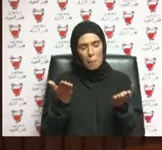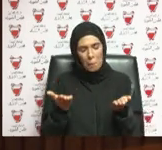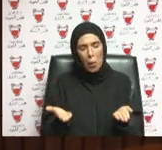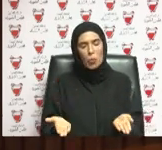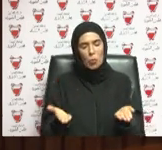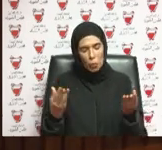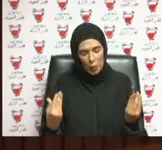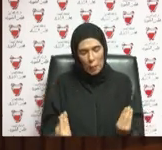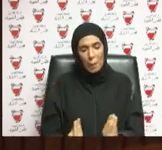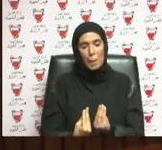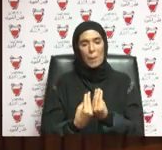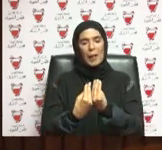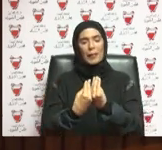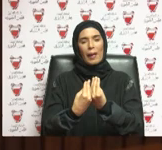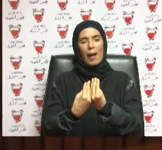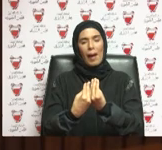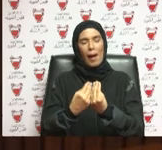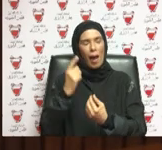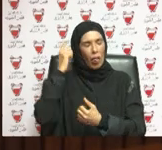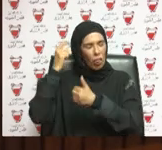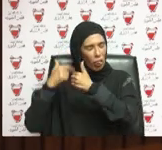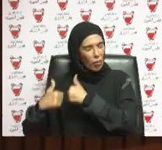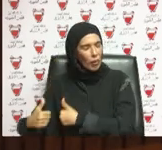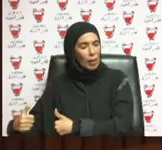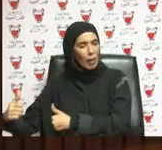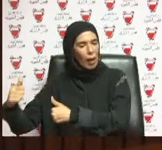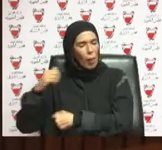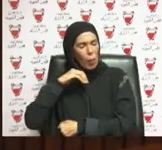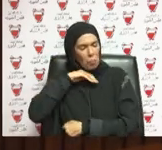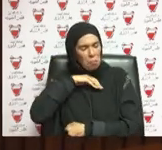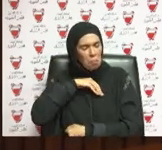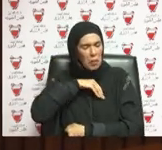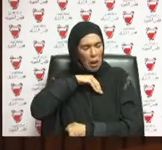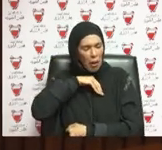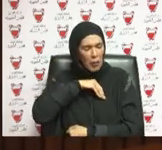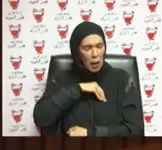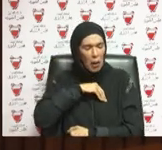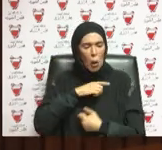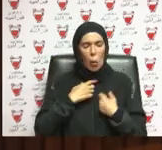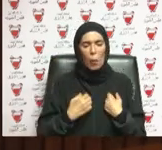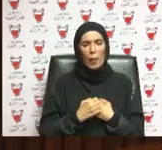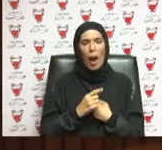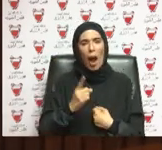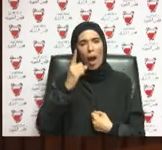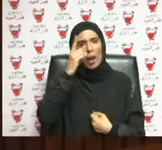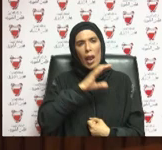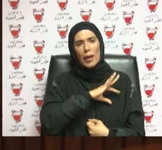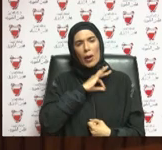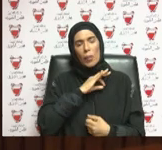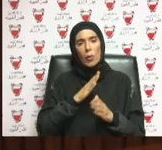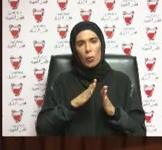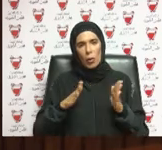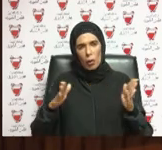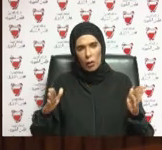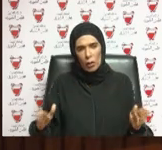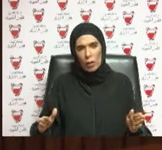تضللنا، وستظل ذكراك العطرة محفورة في القلوب والوجدان رحمك الله رحمة واسعة،